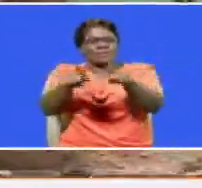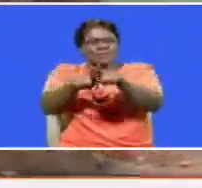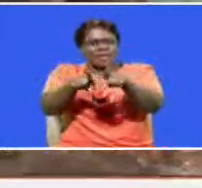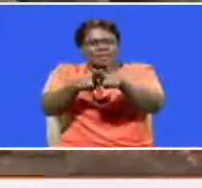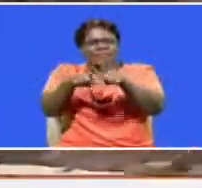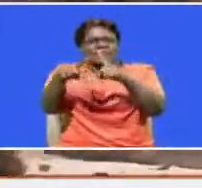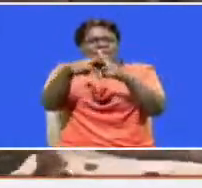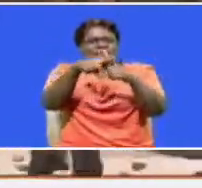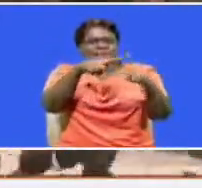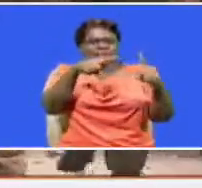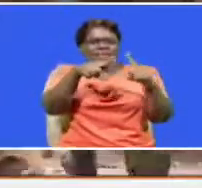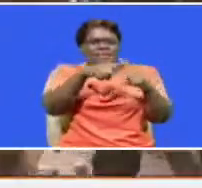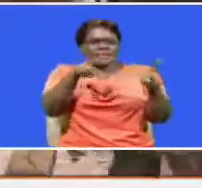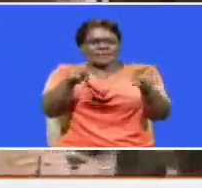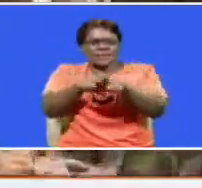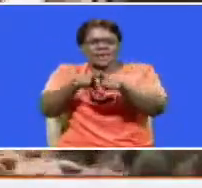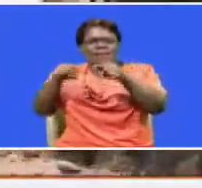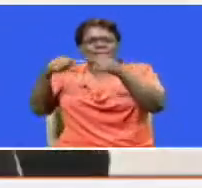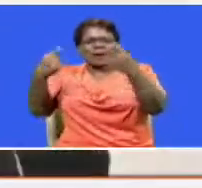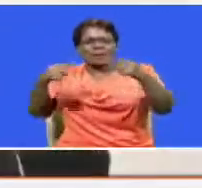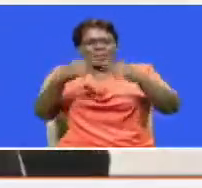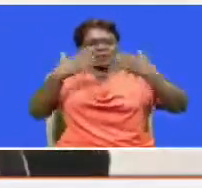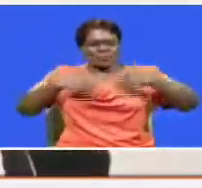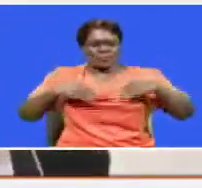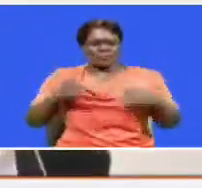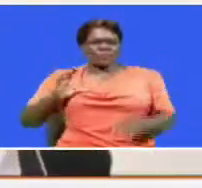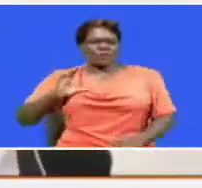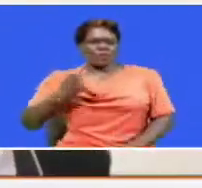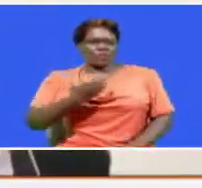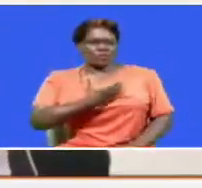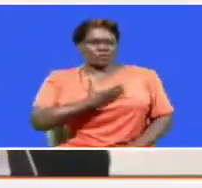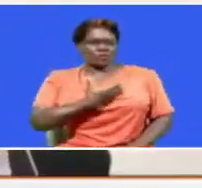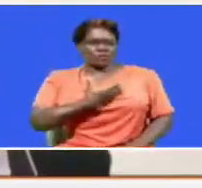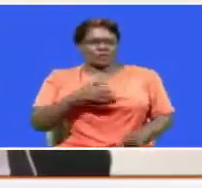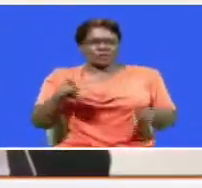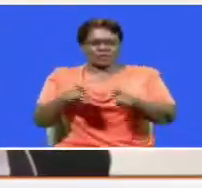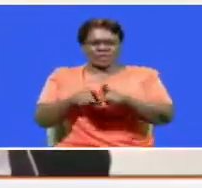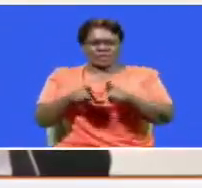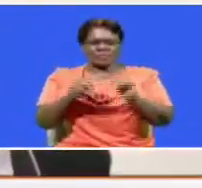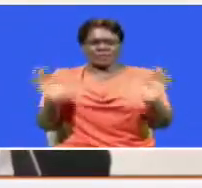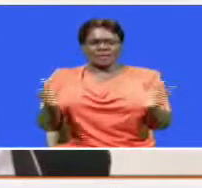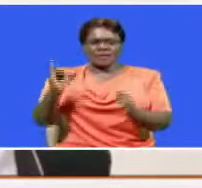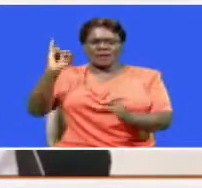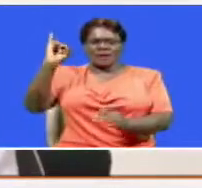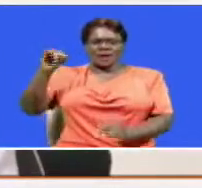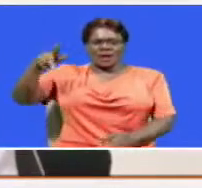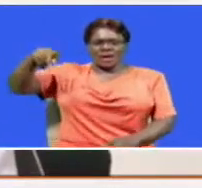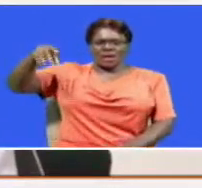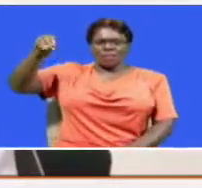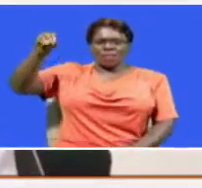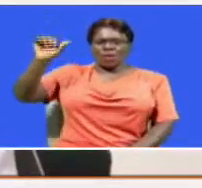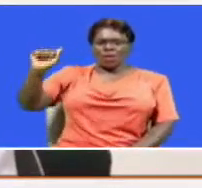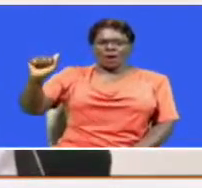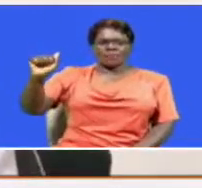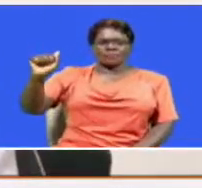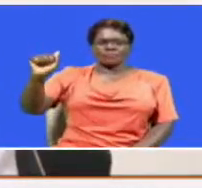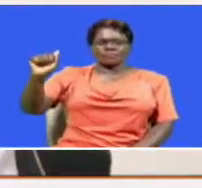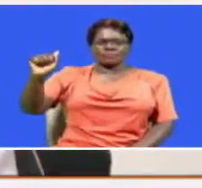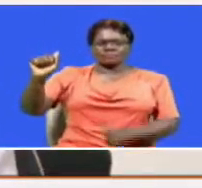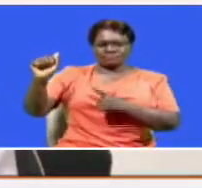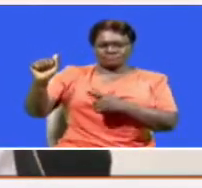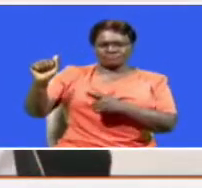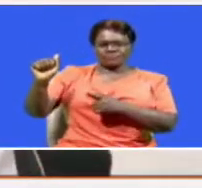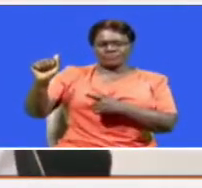na mauaji na kuwajeruhi waandamanaji. The commission also urges the Independent Policing Oversight Authority,